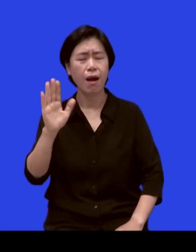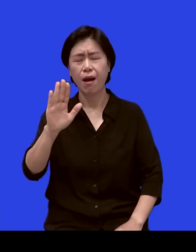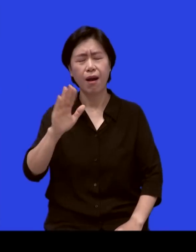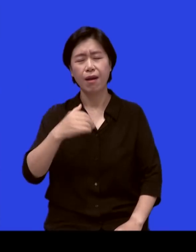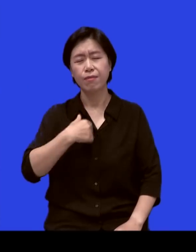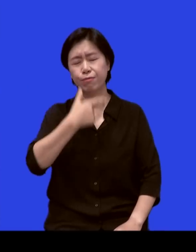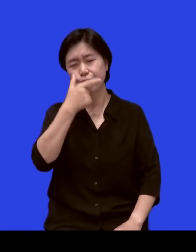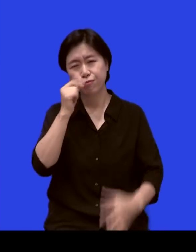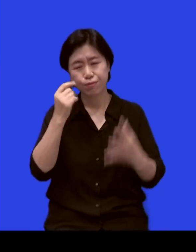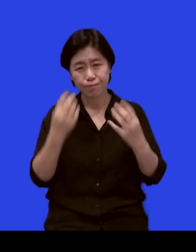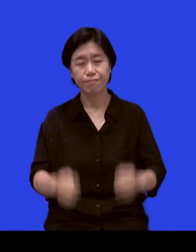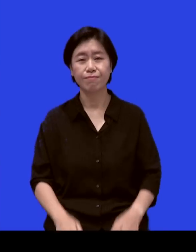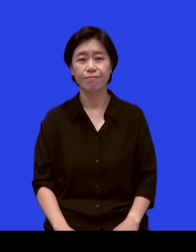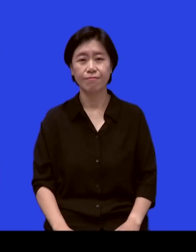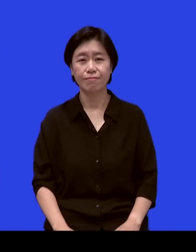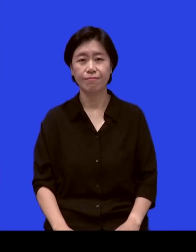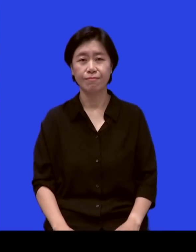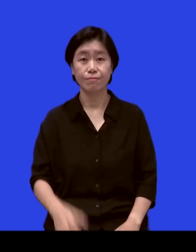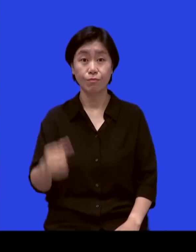때는 왜냐면